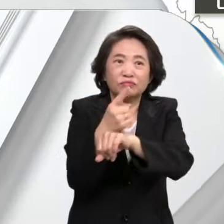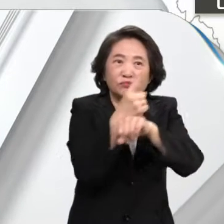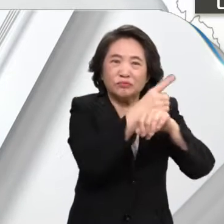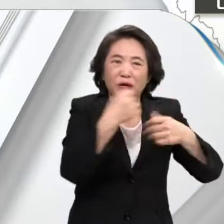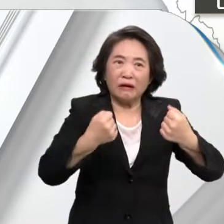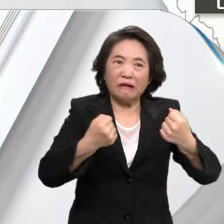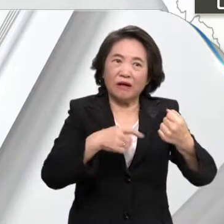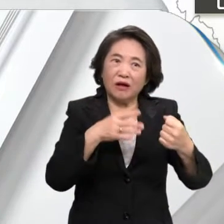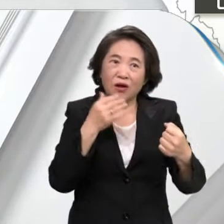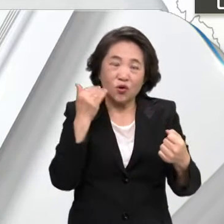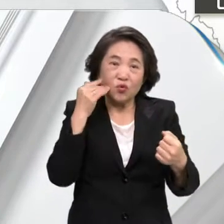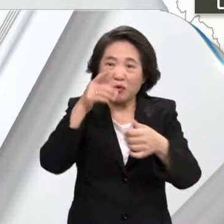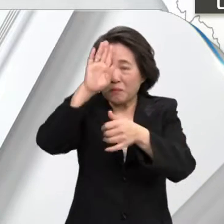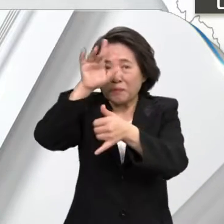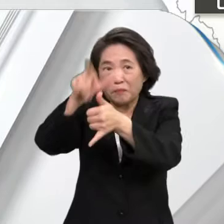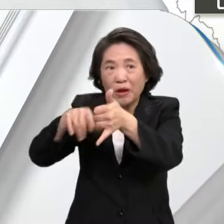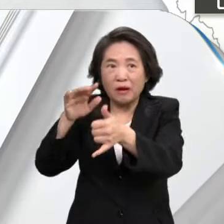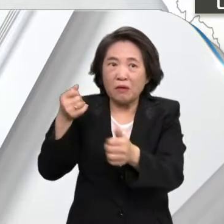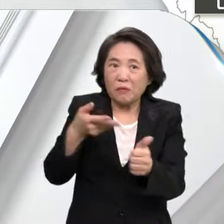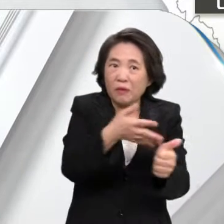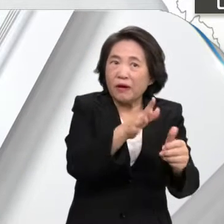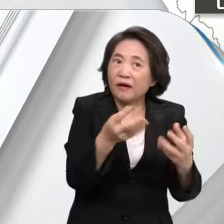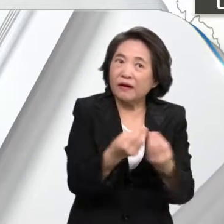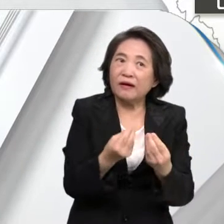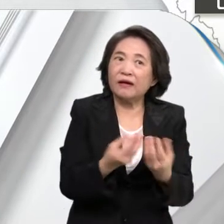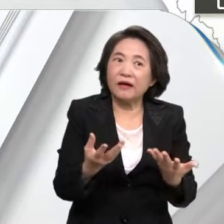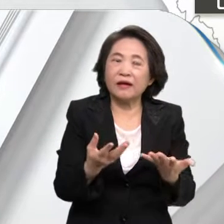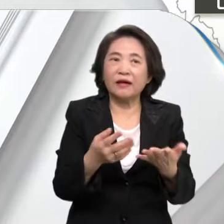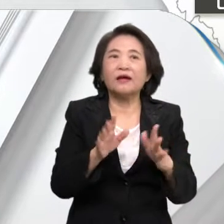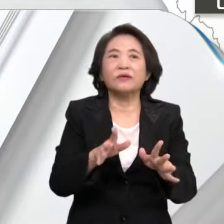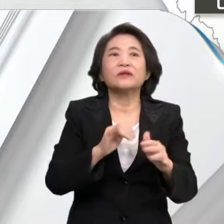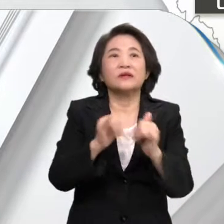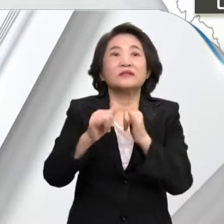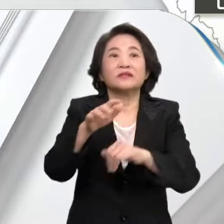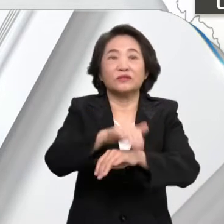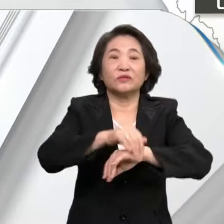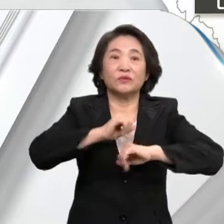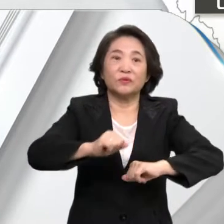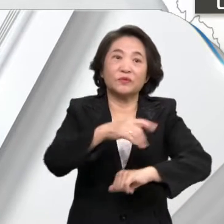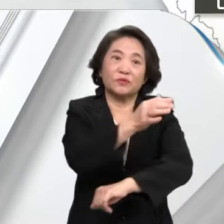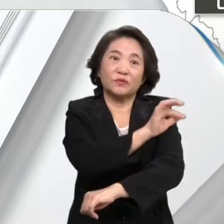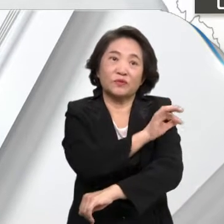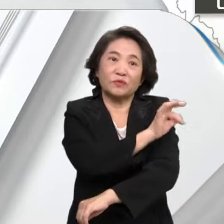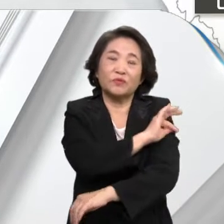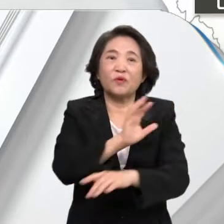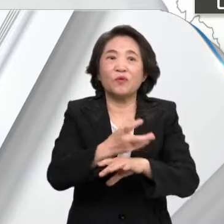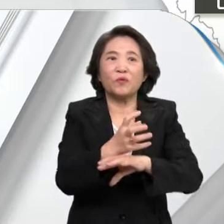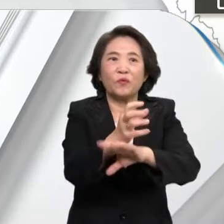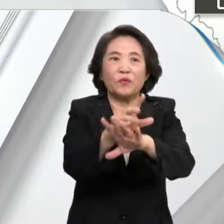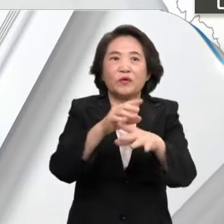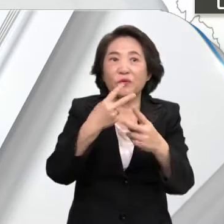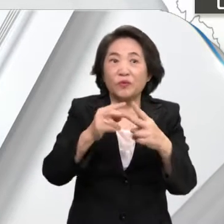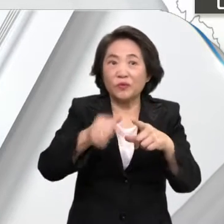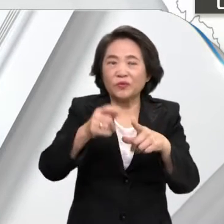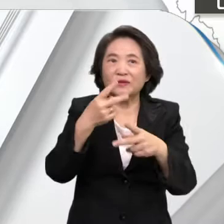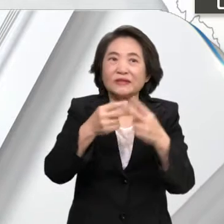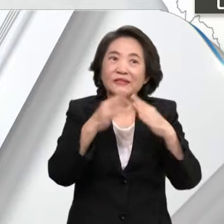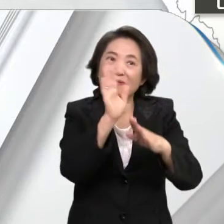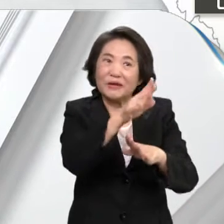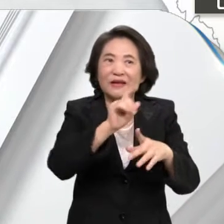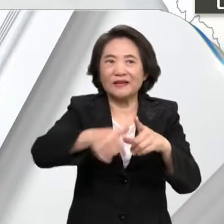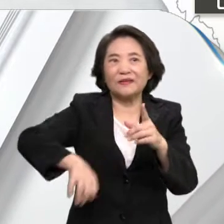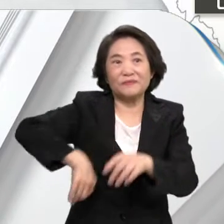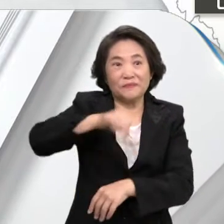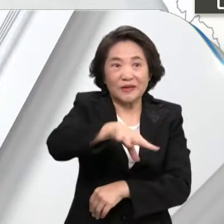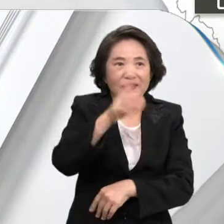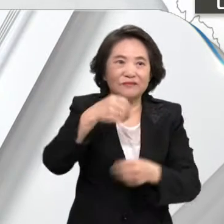很有機會直接接觸到可能確診嘅人，就當高風險。根據民間救護車公司客家市企業